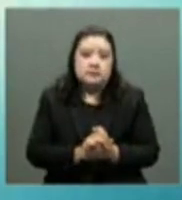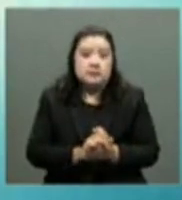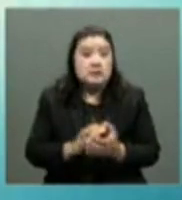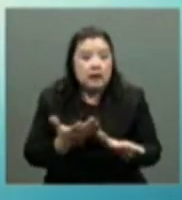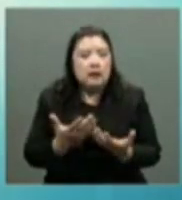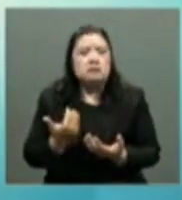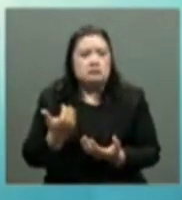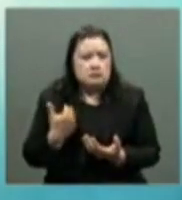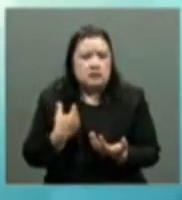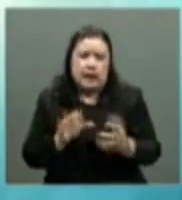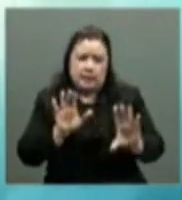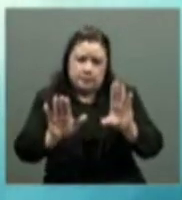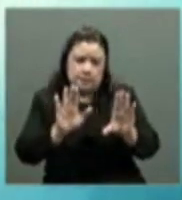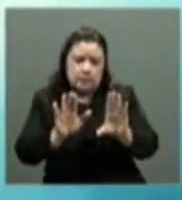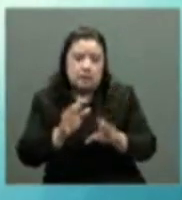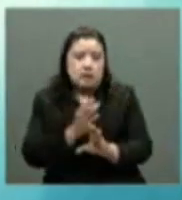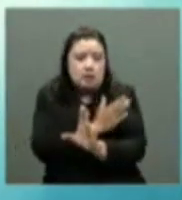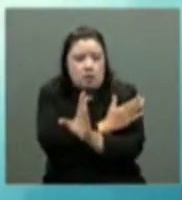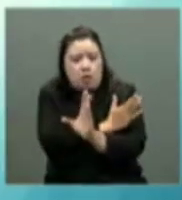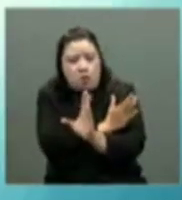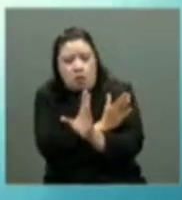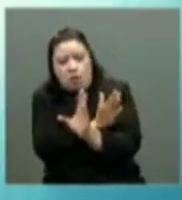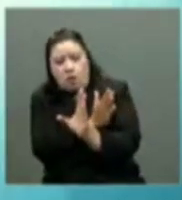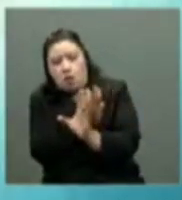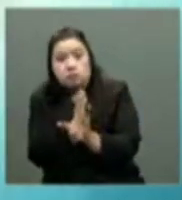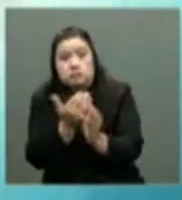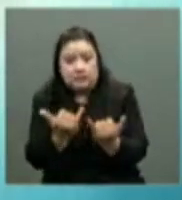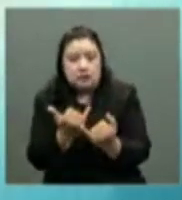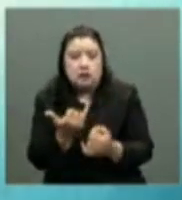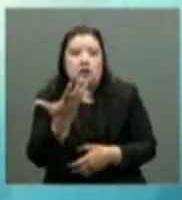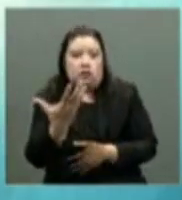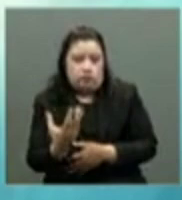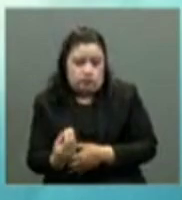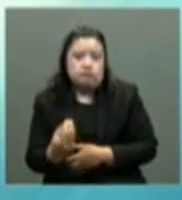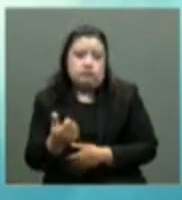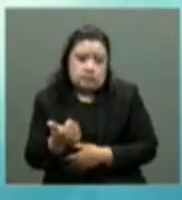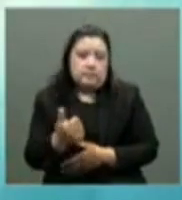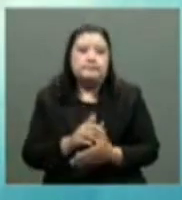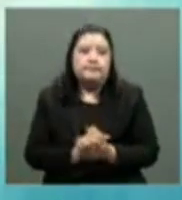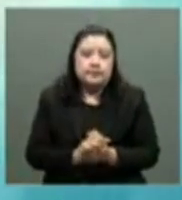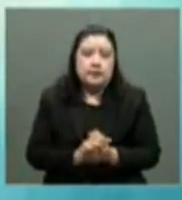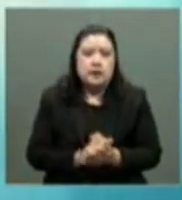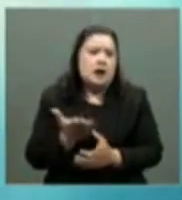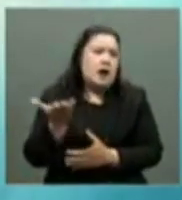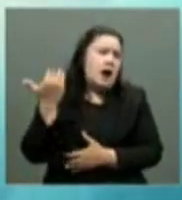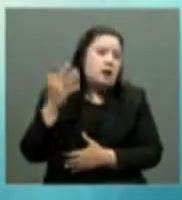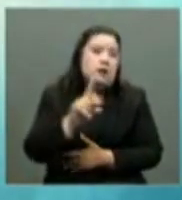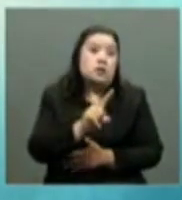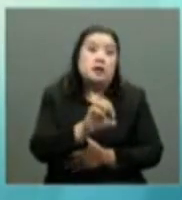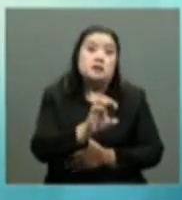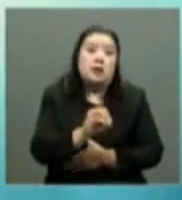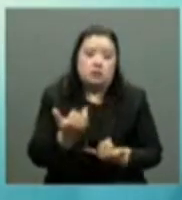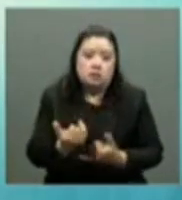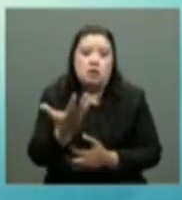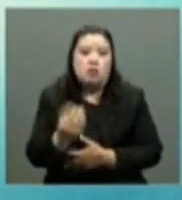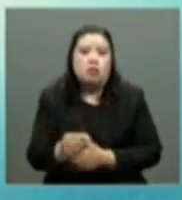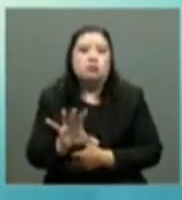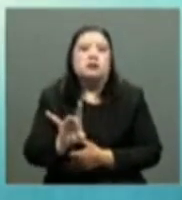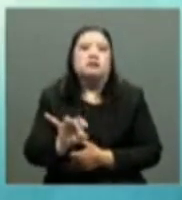ไหมน้อยลงจากวันก่อนครับเราเคยมีตัวเลขที่สูงขึ้นไม่ค่อยน่าจะพอใจนักคือ155ตอนนี้เหลืออยู่